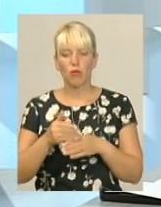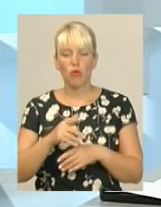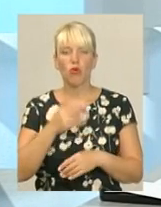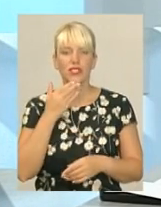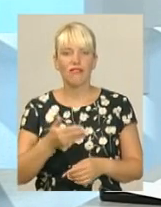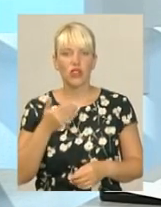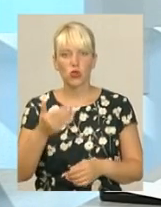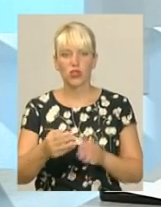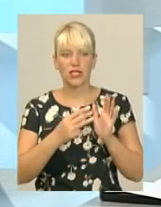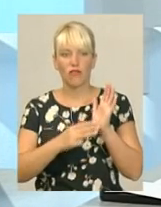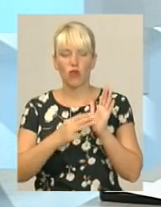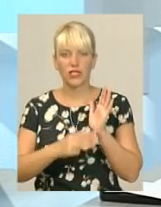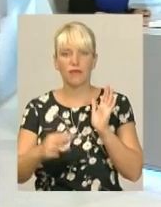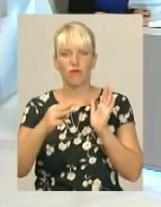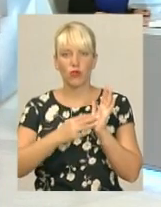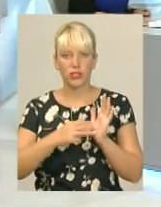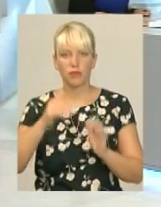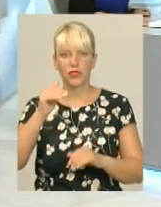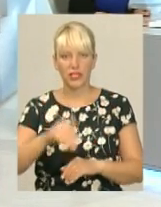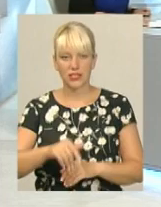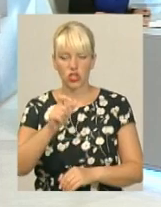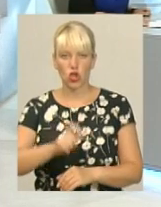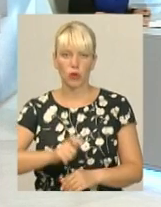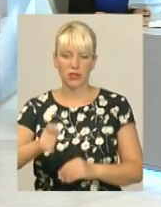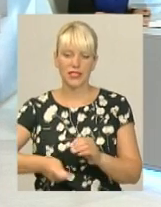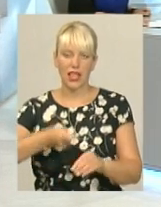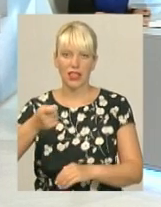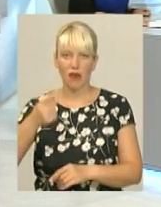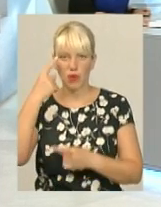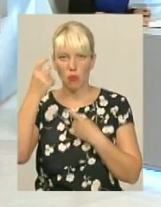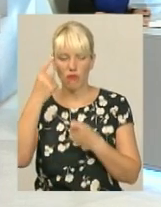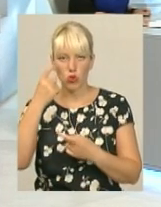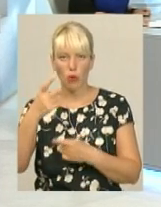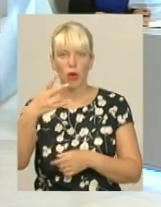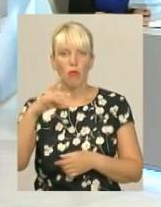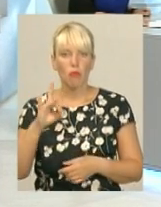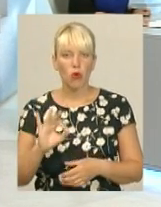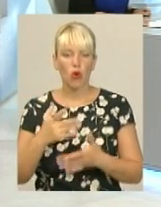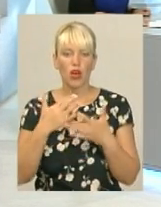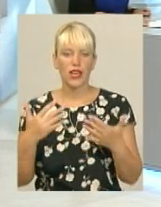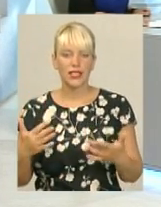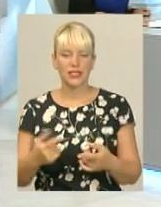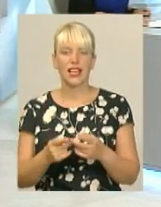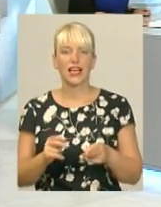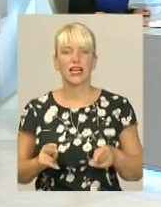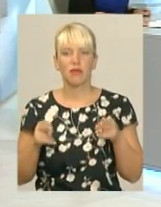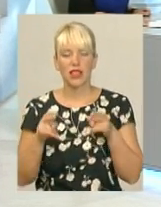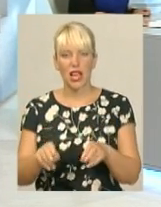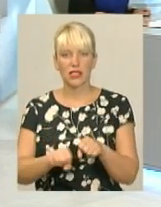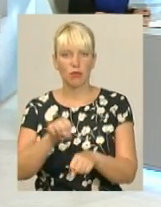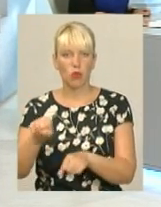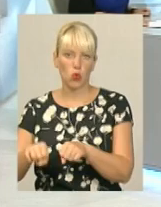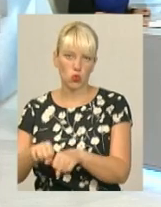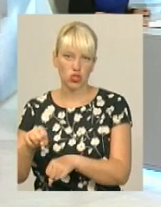звернулося більше 88 тисяч громадян з заявами та повідомленнями про різного роду такими кримінальними